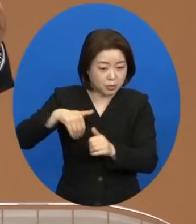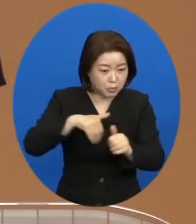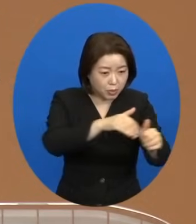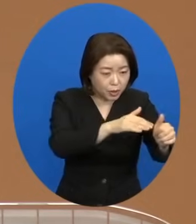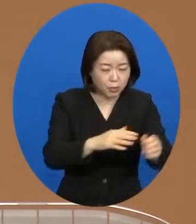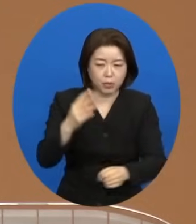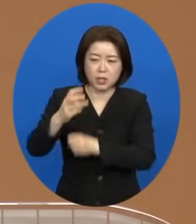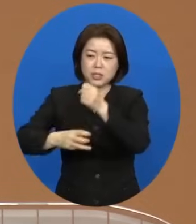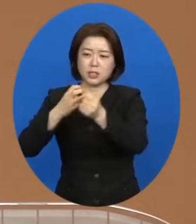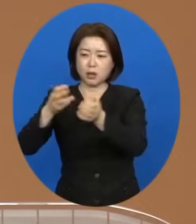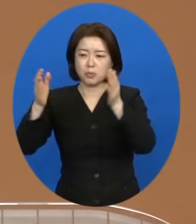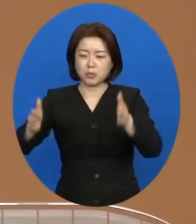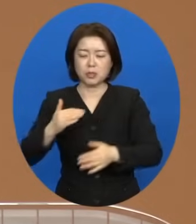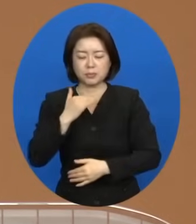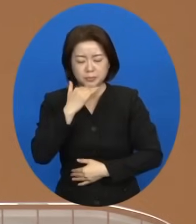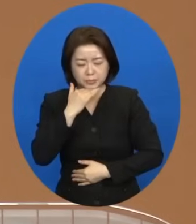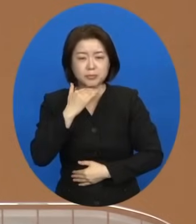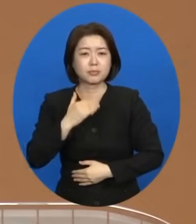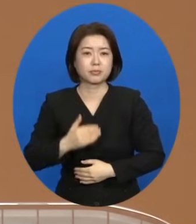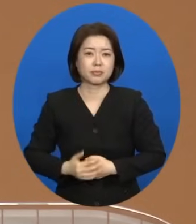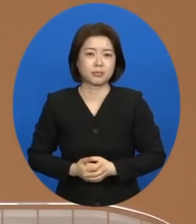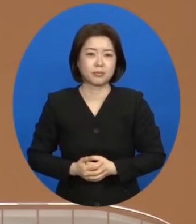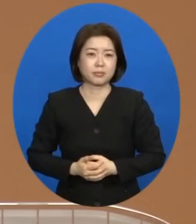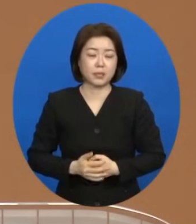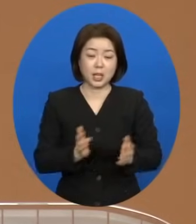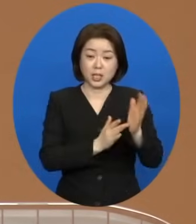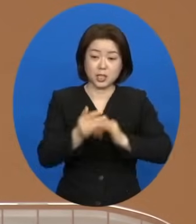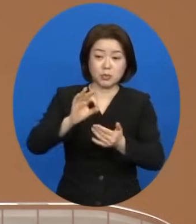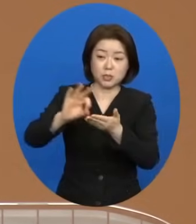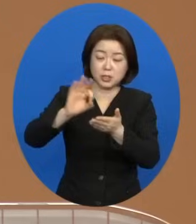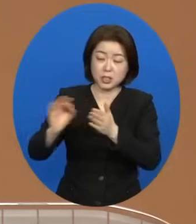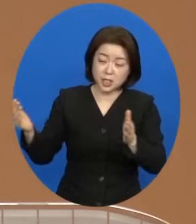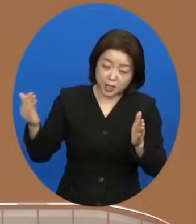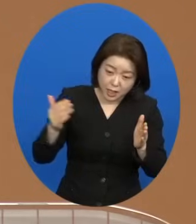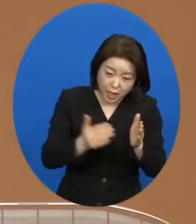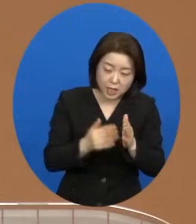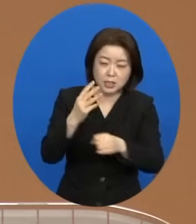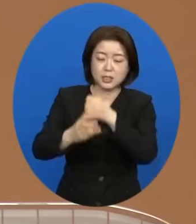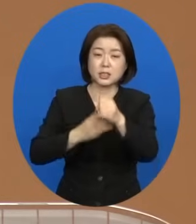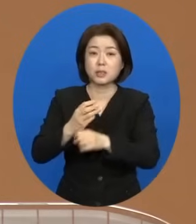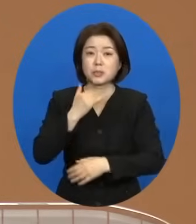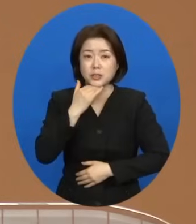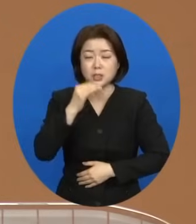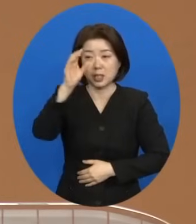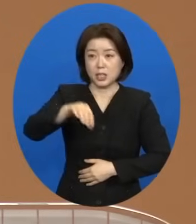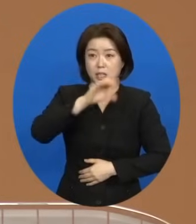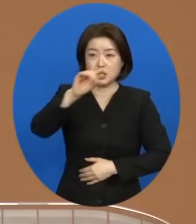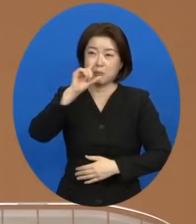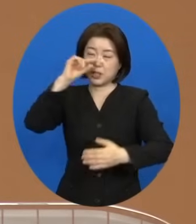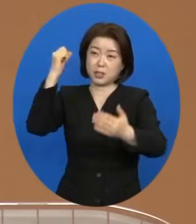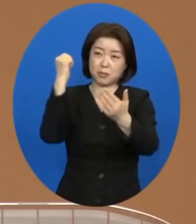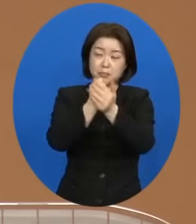30년을 또한 기다리신 것이죠 쓰시기 바로 십자가에 달려 죽으시기까지 하나님의 그 30년이 기다린